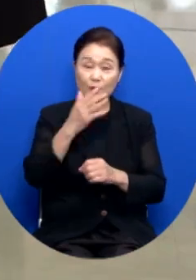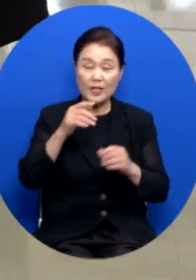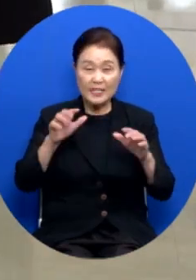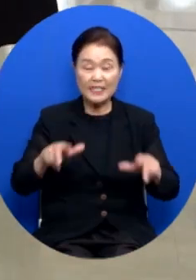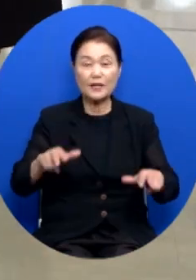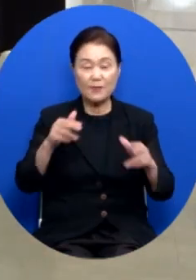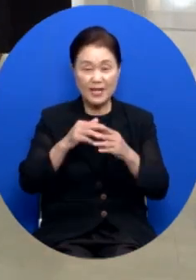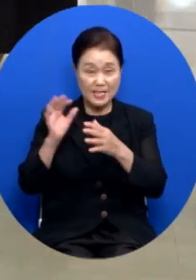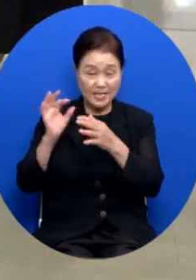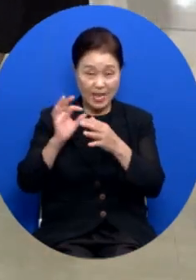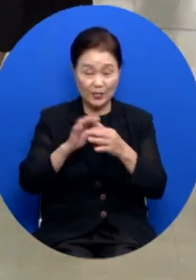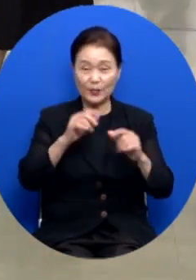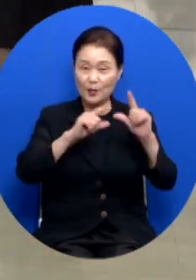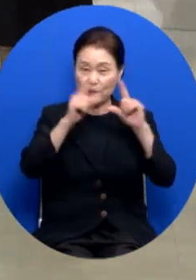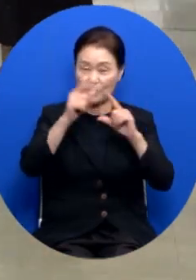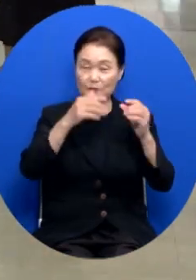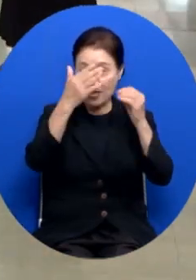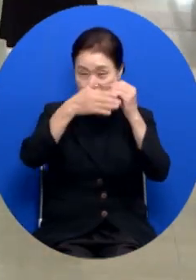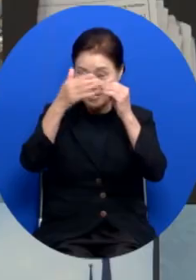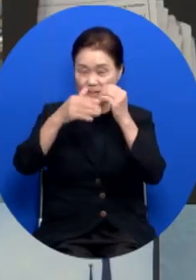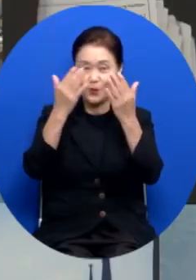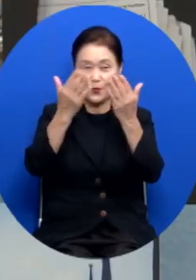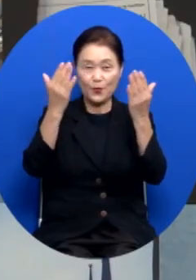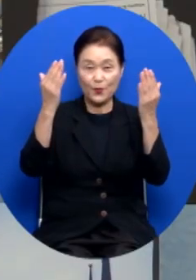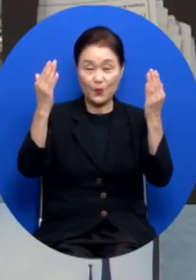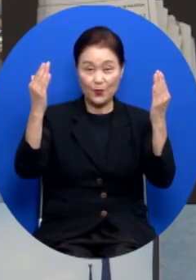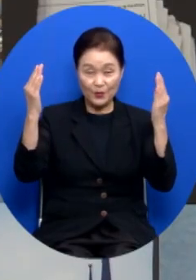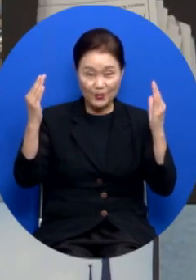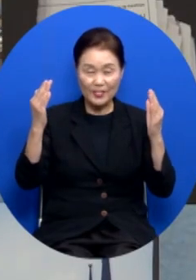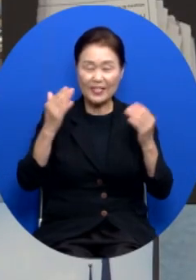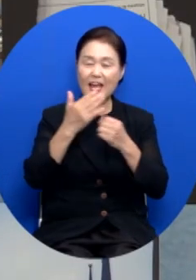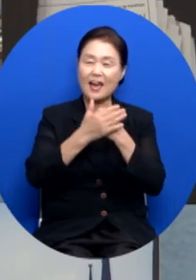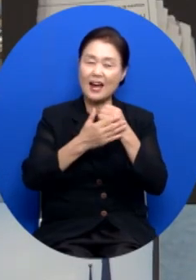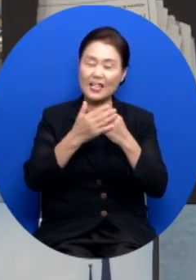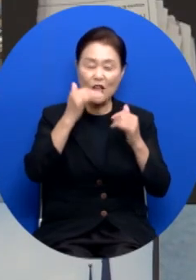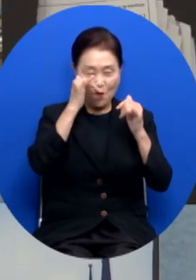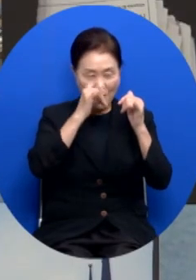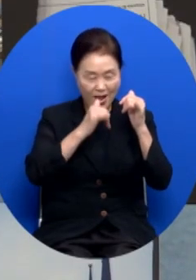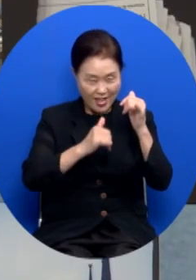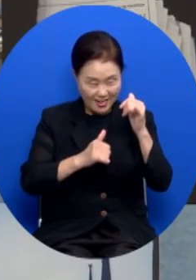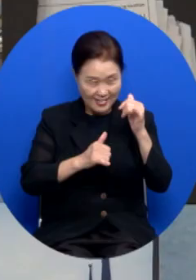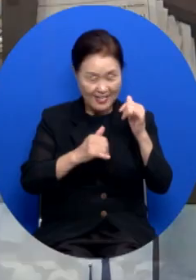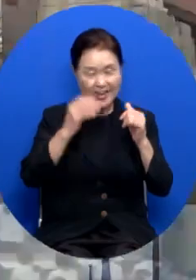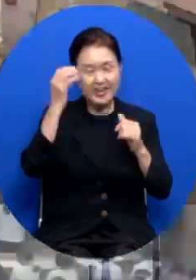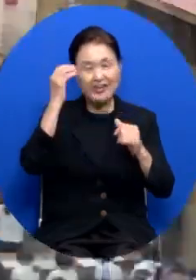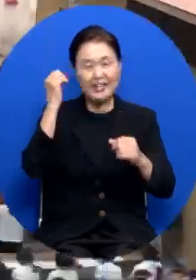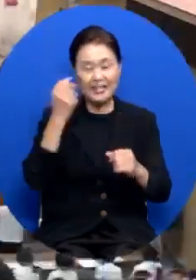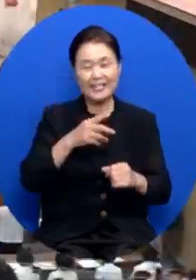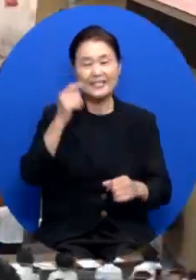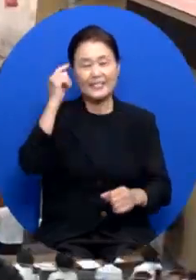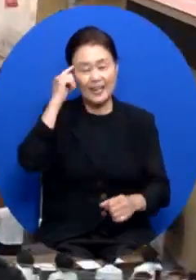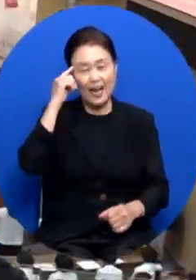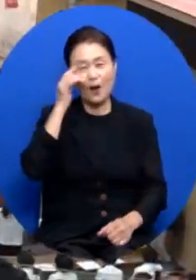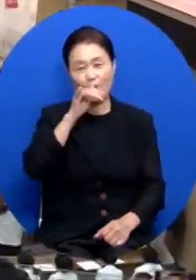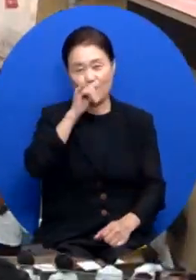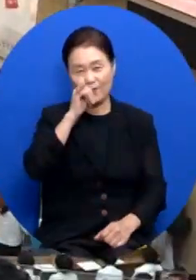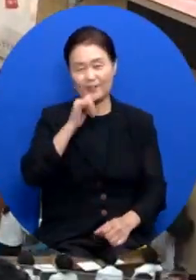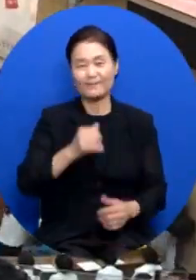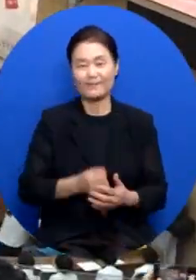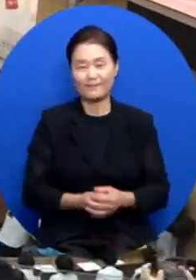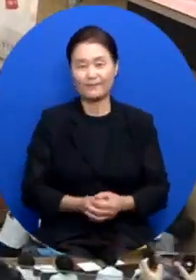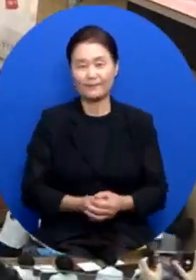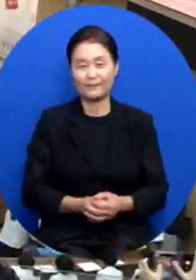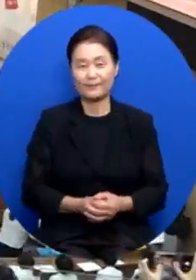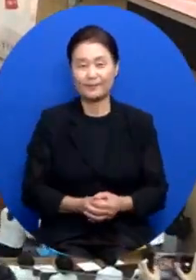특별 새벽 집회 모습을 사진으로 전시해 지난 은혜와 역사를 되새기고 있다고 밝혔습니다. CTS 뉴스